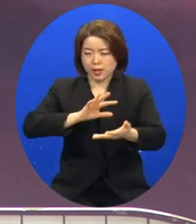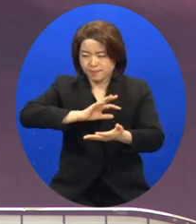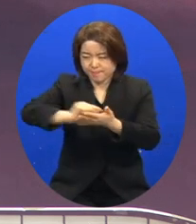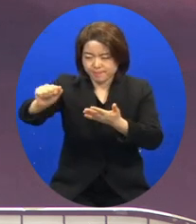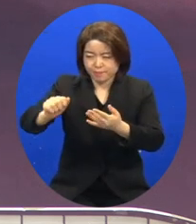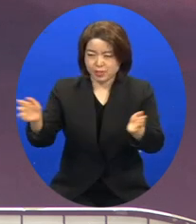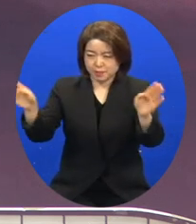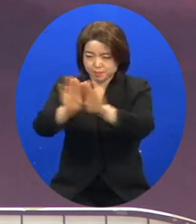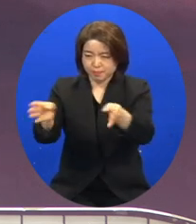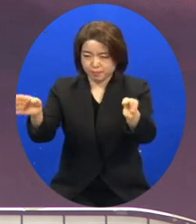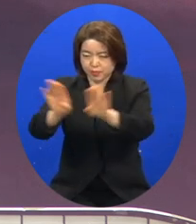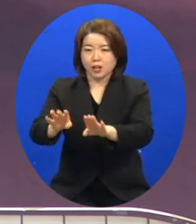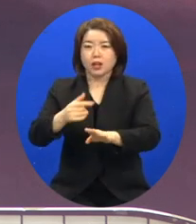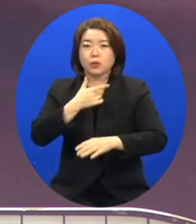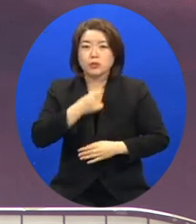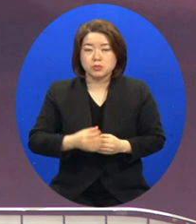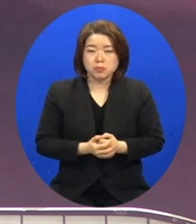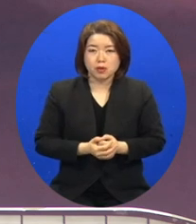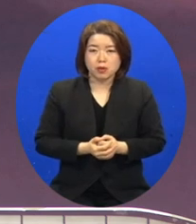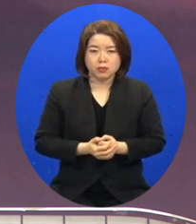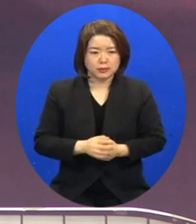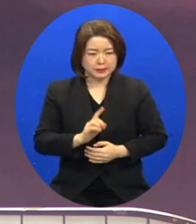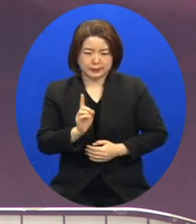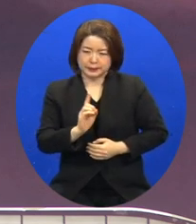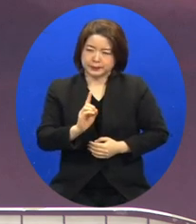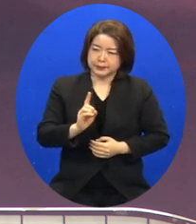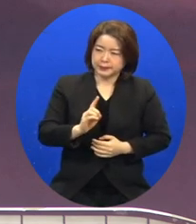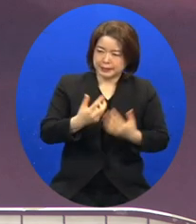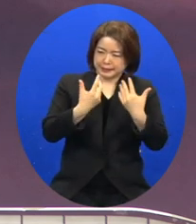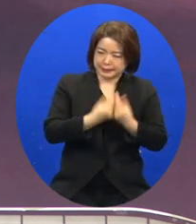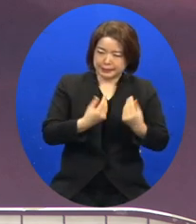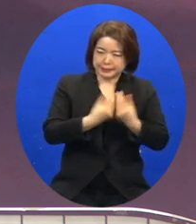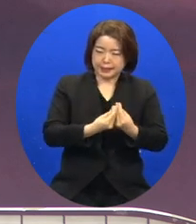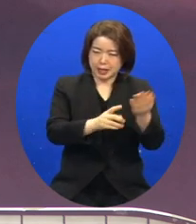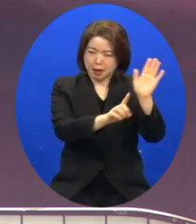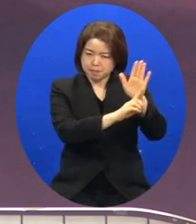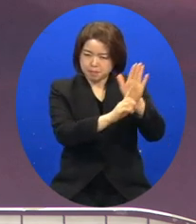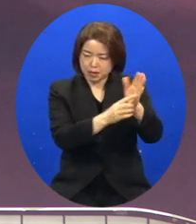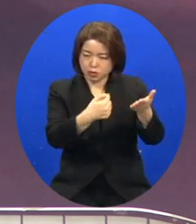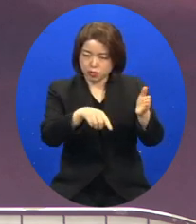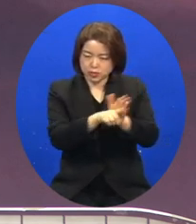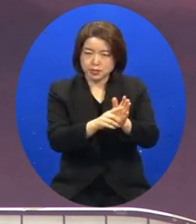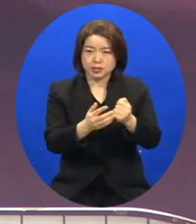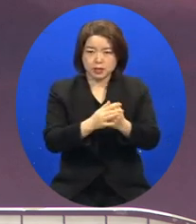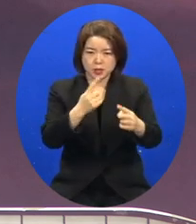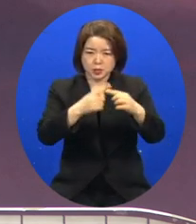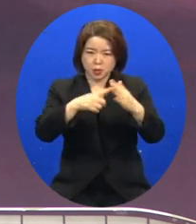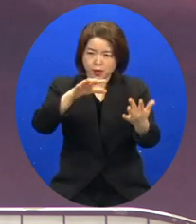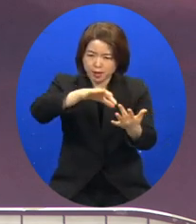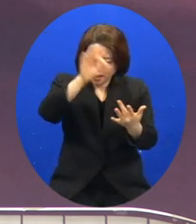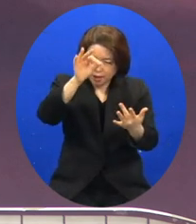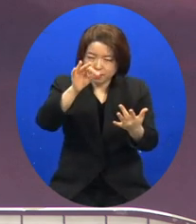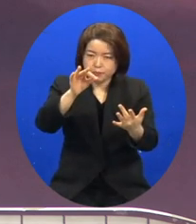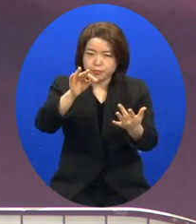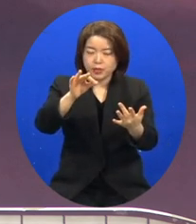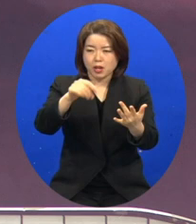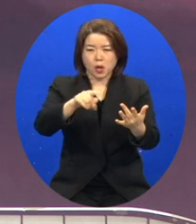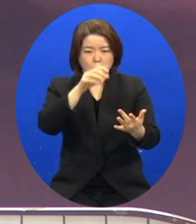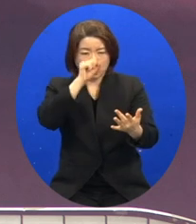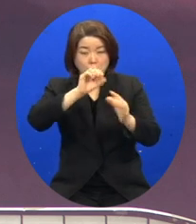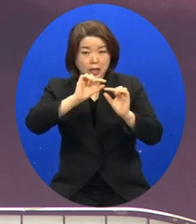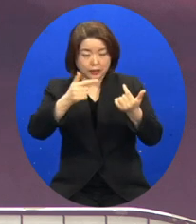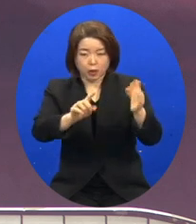싶었어요 얼룩 교회 하나를 쨈 불러 택해서 교회가 얼마나 나쁜 것인가를 사람들에게 선전을 하고 싶은데